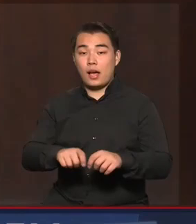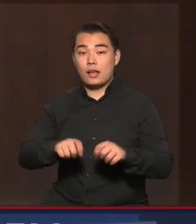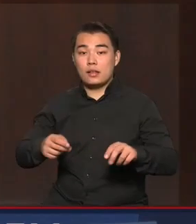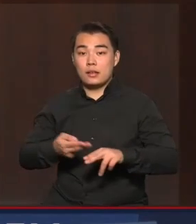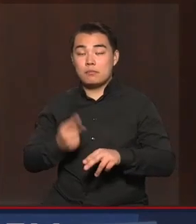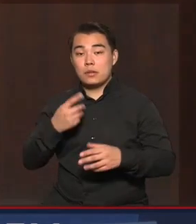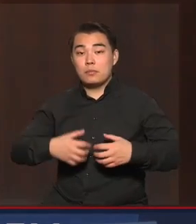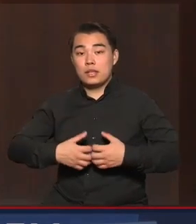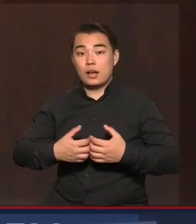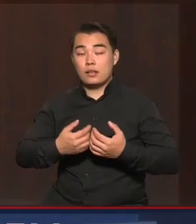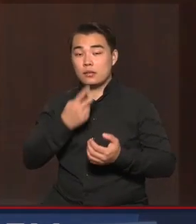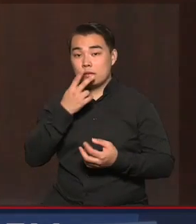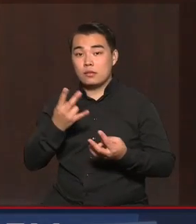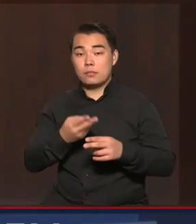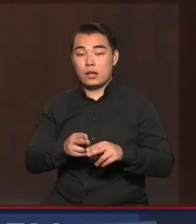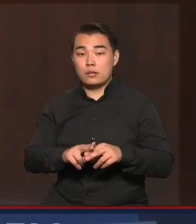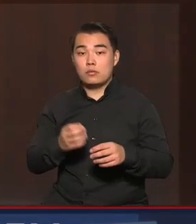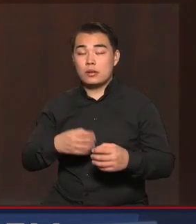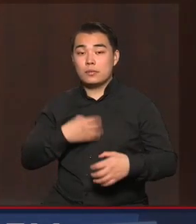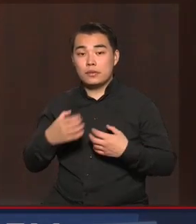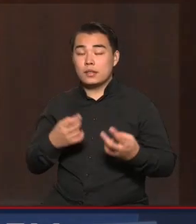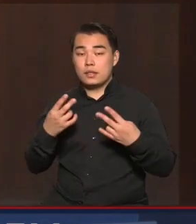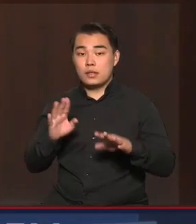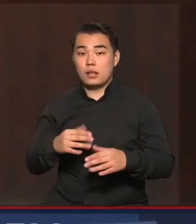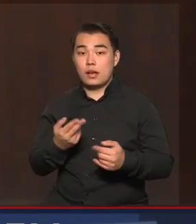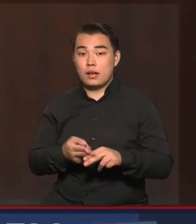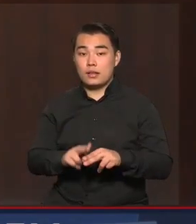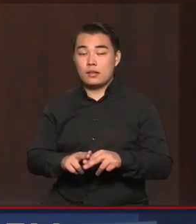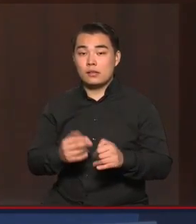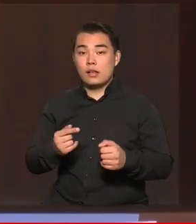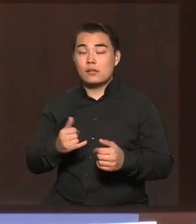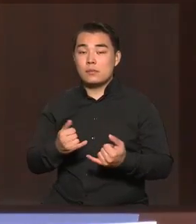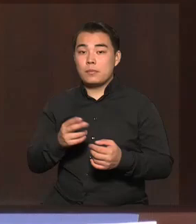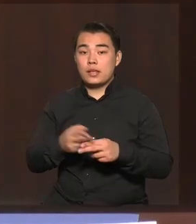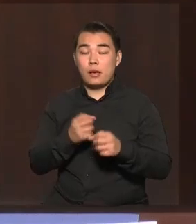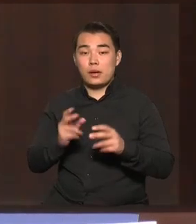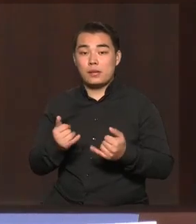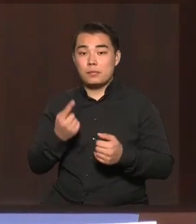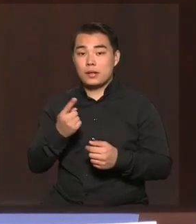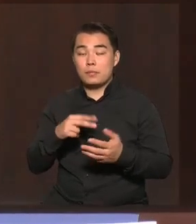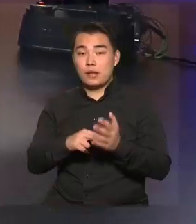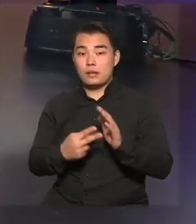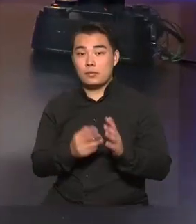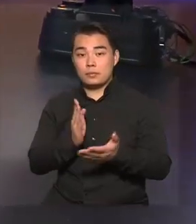бір механизм ретінде қарау керек. Одан қорқудың қажеті жоқ. Бұл қалыпты нарықтық экономиканың бір элементі.